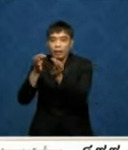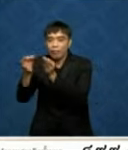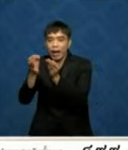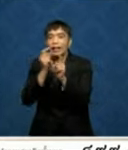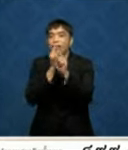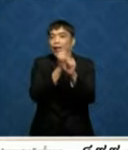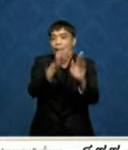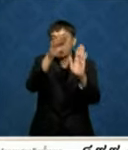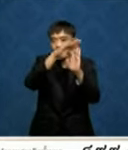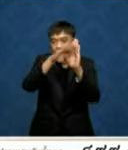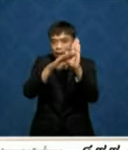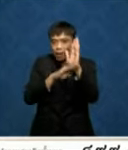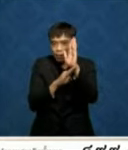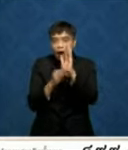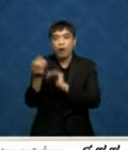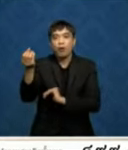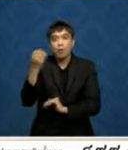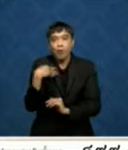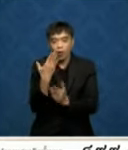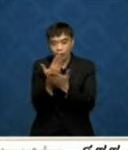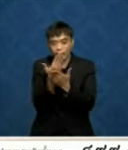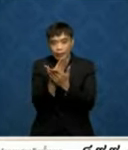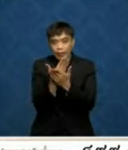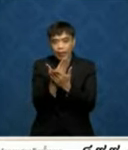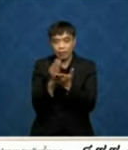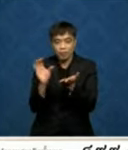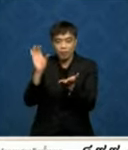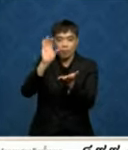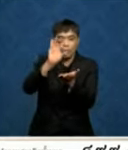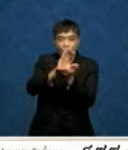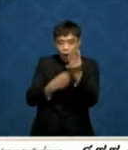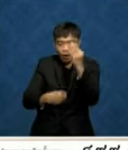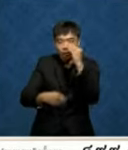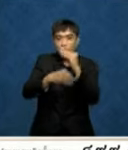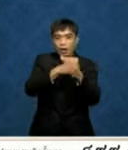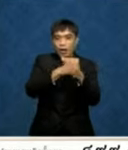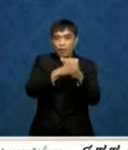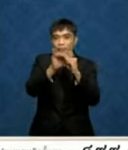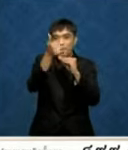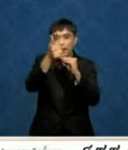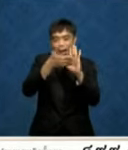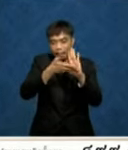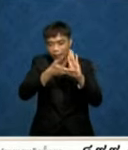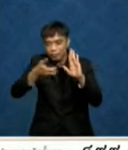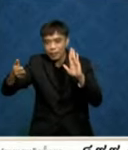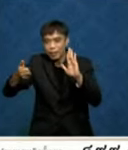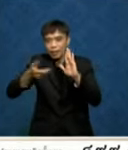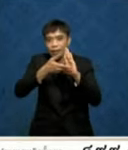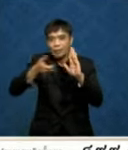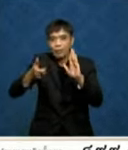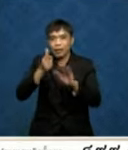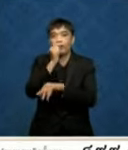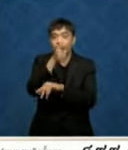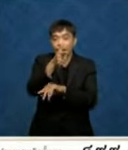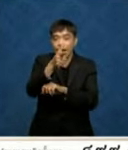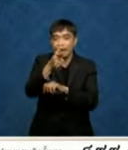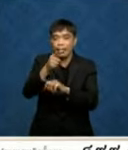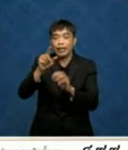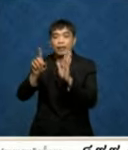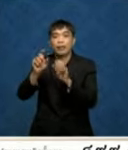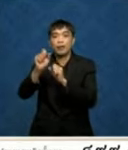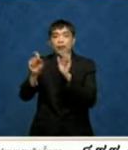ช้งบประมาณรายจ่ายเพิ่มเติมนะครับแต่ว่าอาจจะต้องมีการเบิกจ่ายในไตรมาส4ของปีพุทธศักราช2567จะ